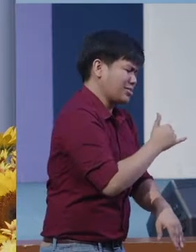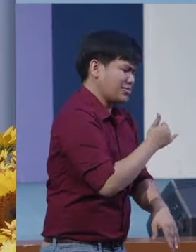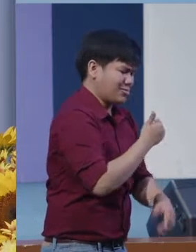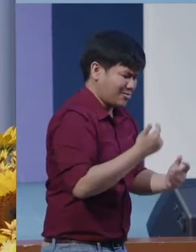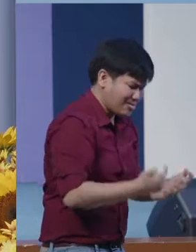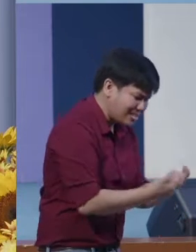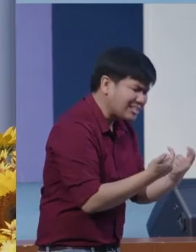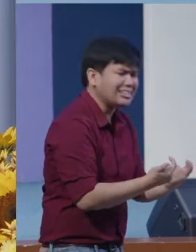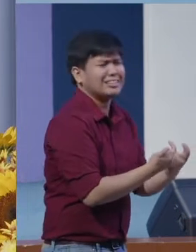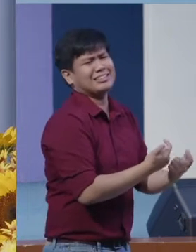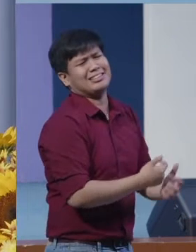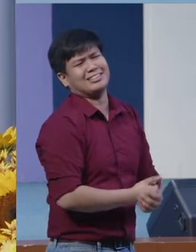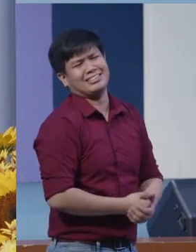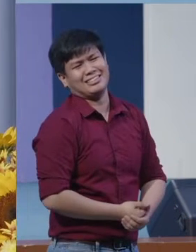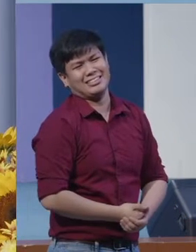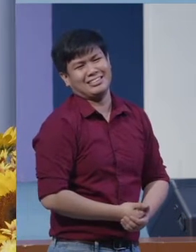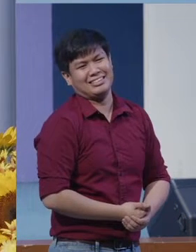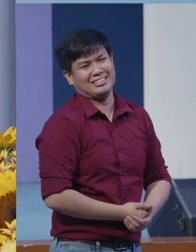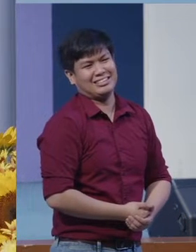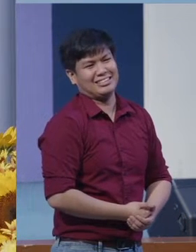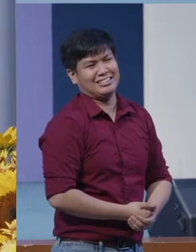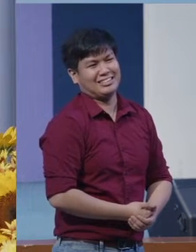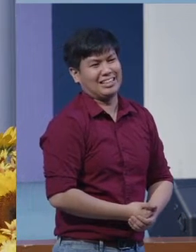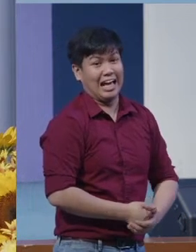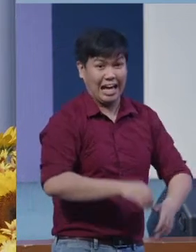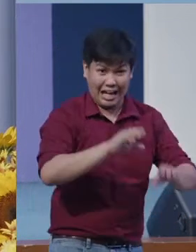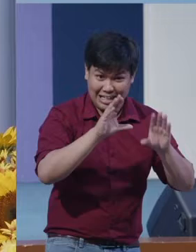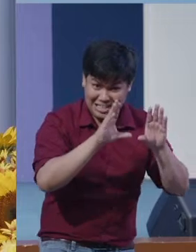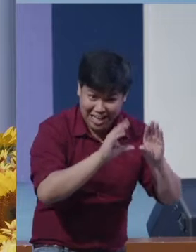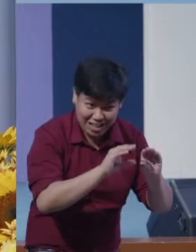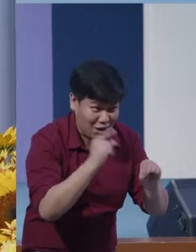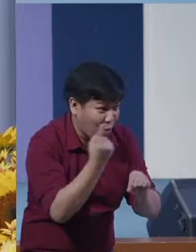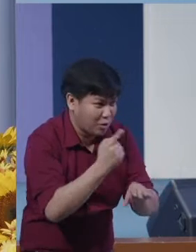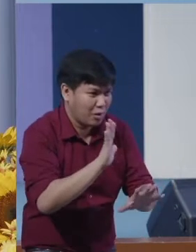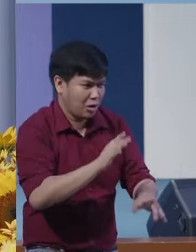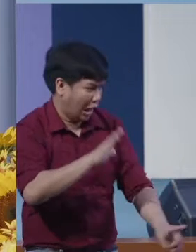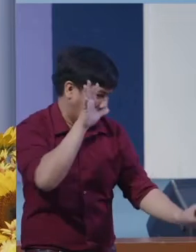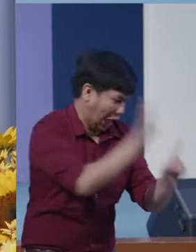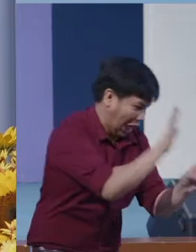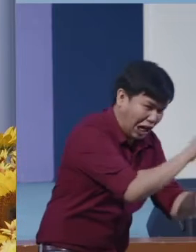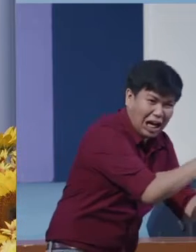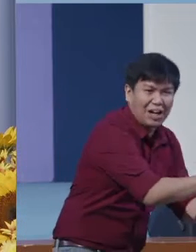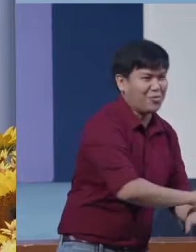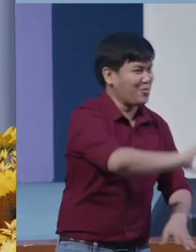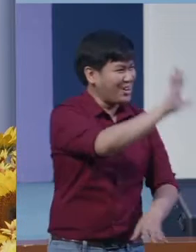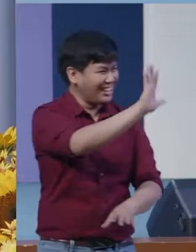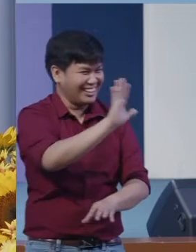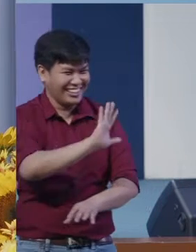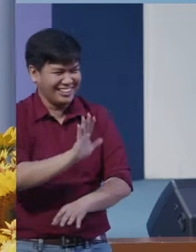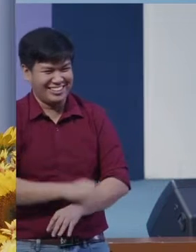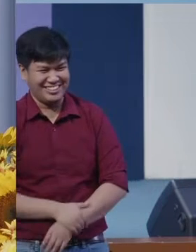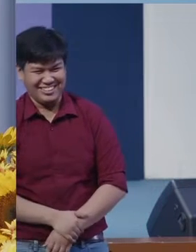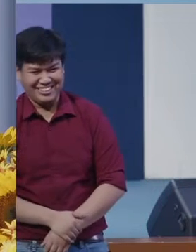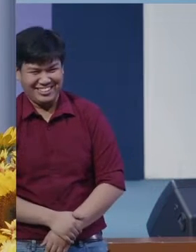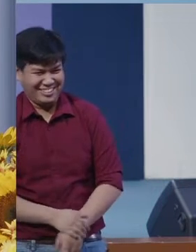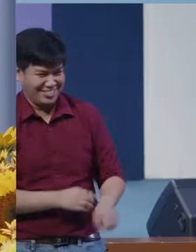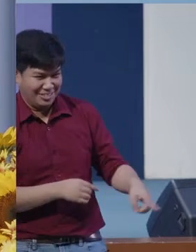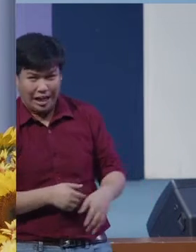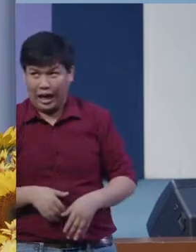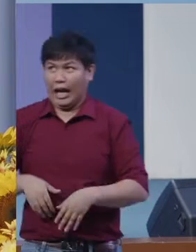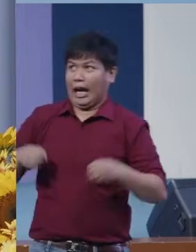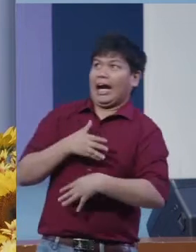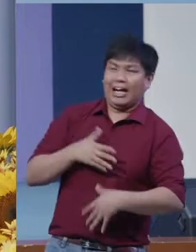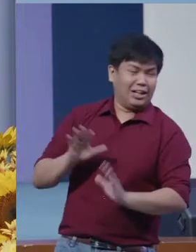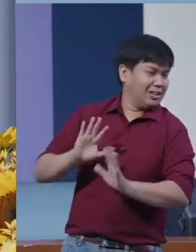mo. Gentle. Diba? Gentle. Salaula ka masyado.